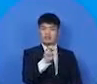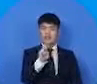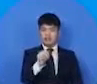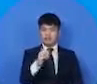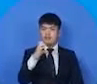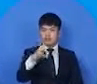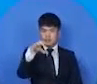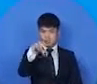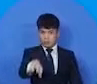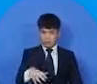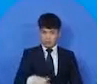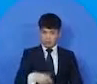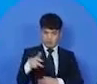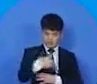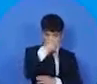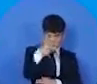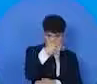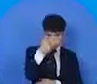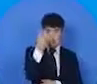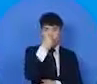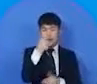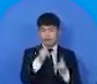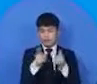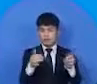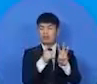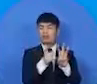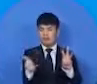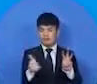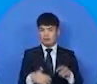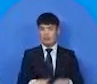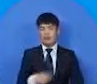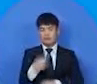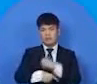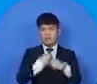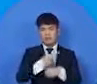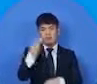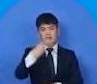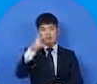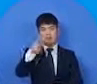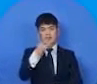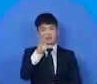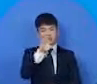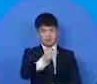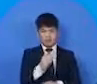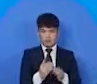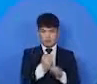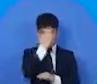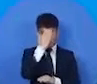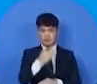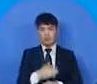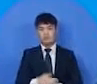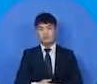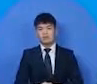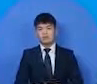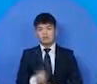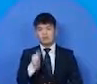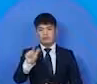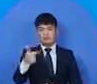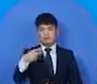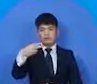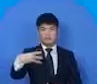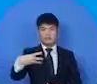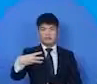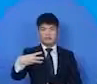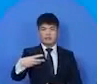에서 감시 카메라 및 보안 장치 설치 및 수리원 3명을 모집합니다 은샘 1 연봉 2200만원 이상 이며 근무지는